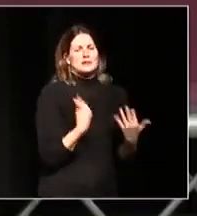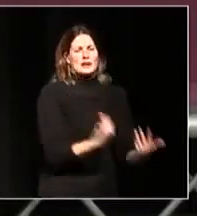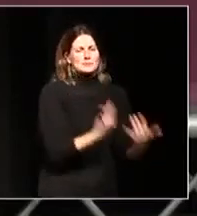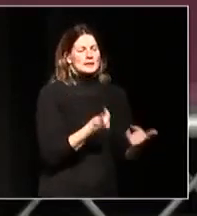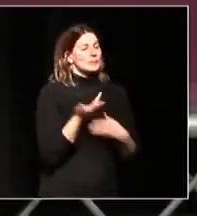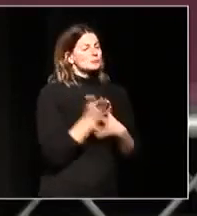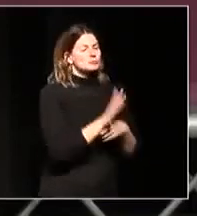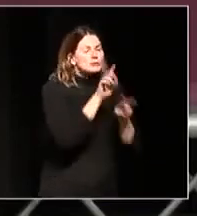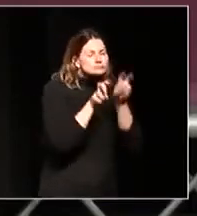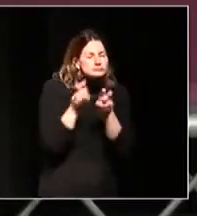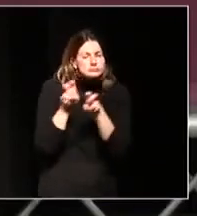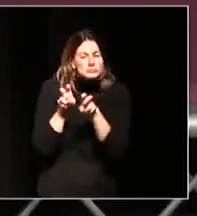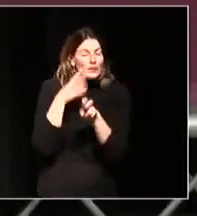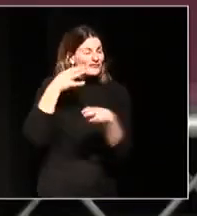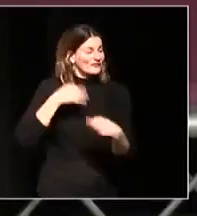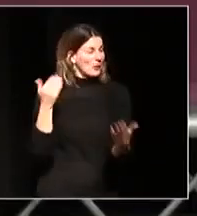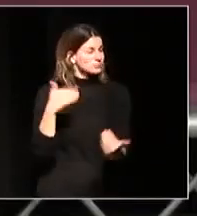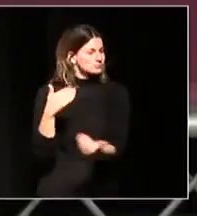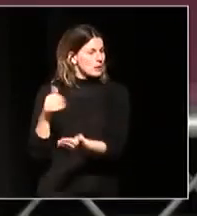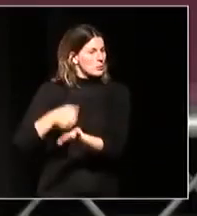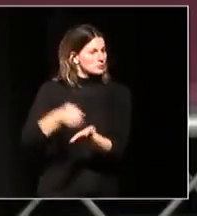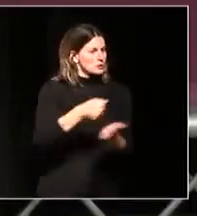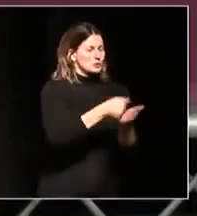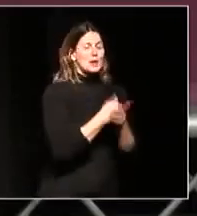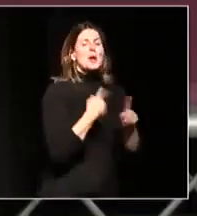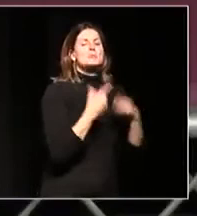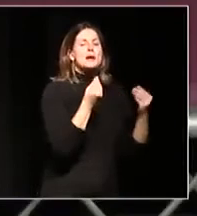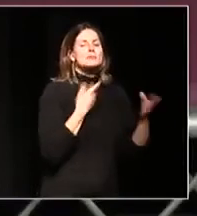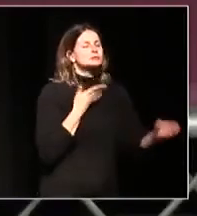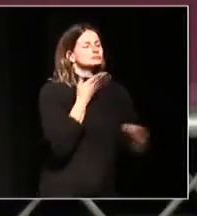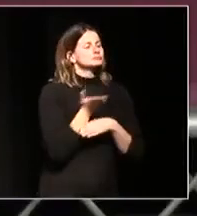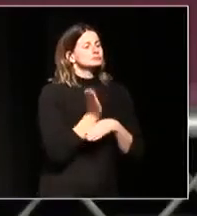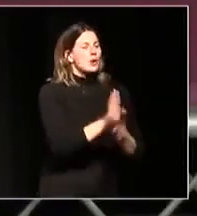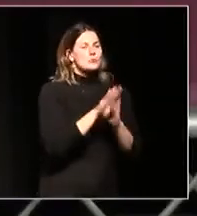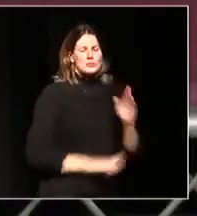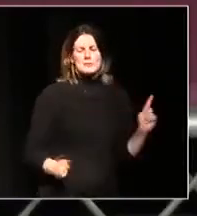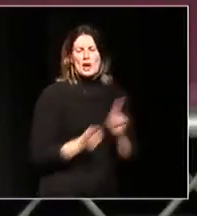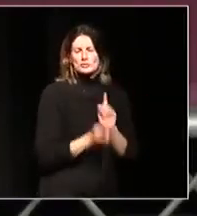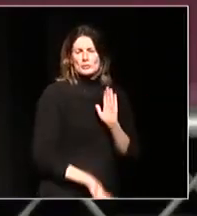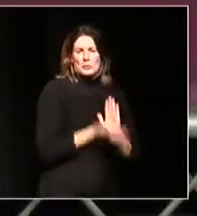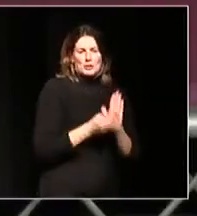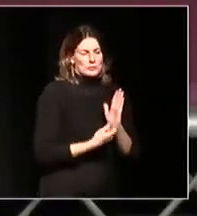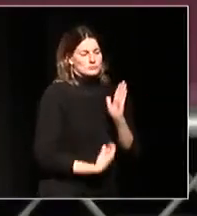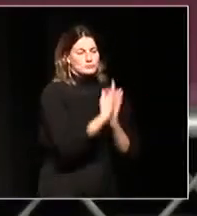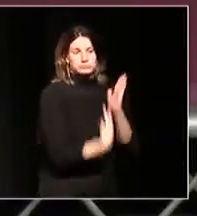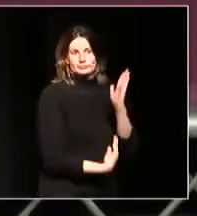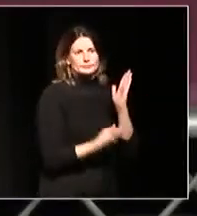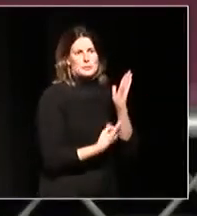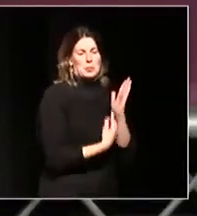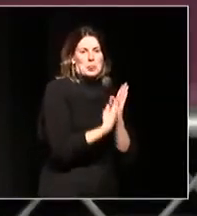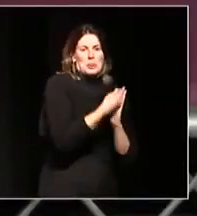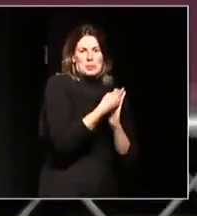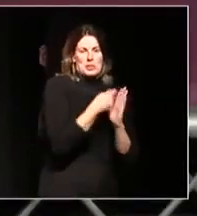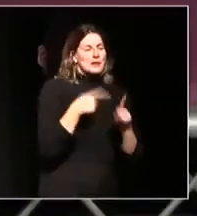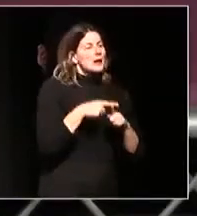buscar propostes allà on no n'hi havia, perquè és veritat que molts s'han presentat en un programa molt curt i s'han presentat en un programa molt curt perquè